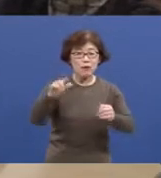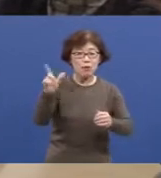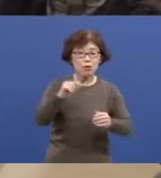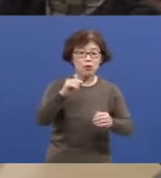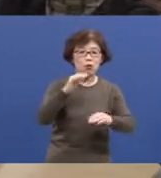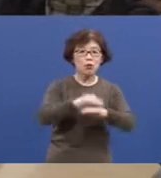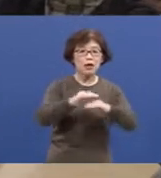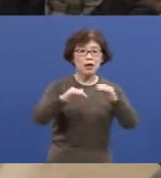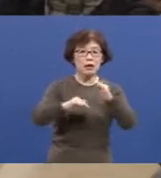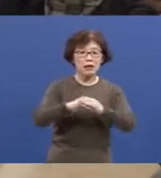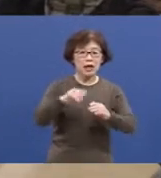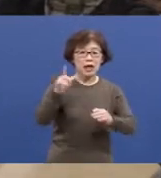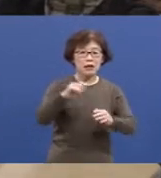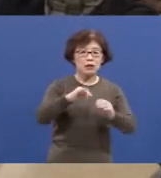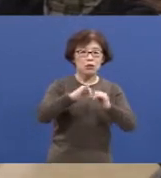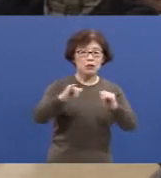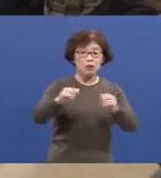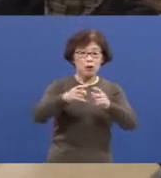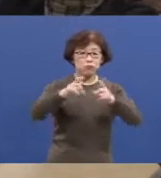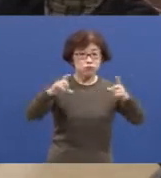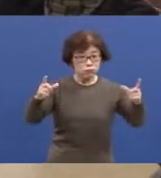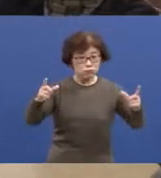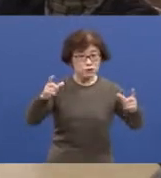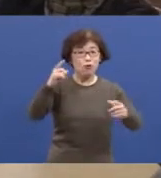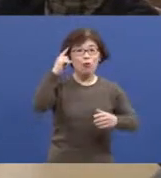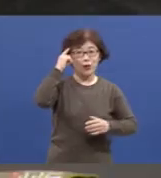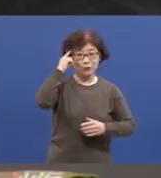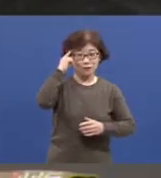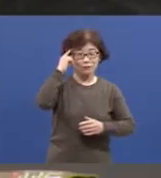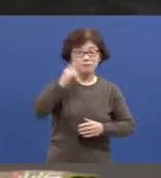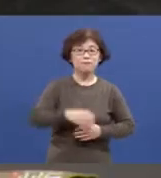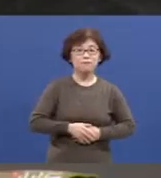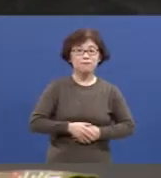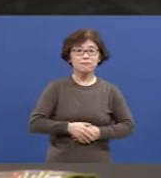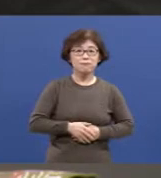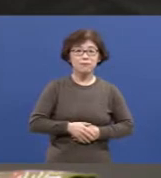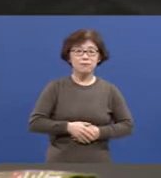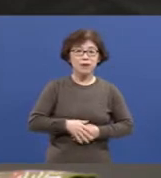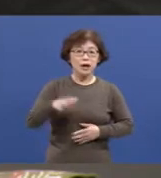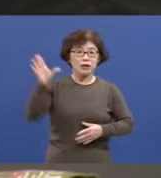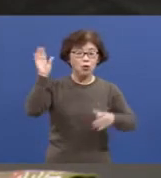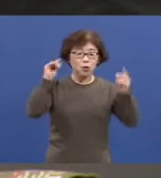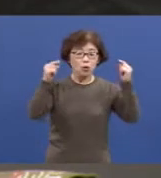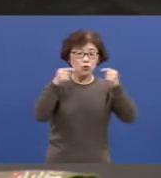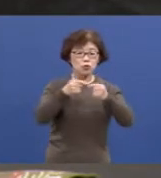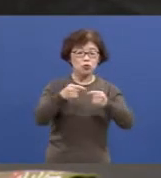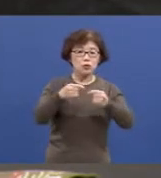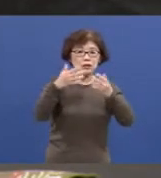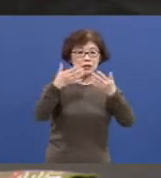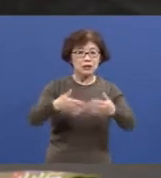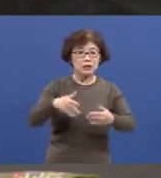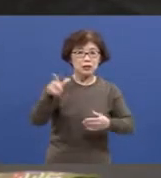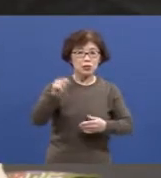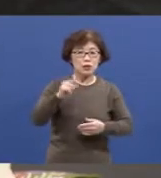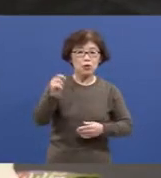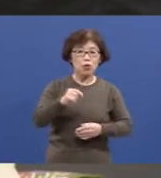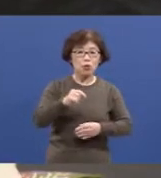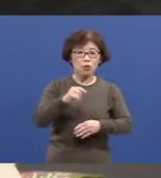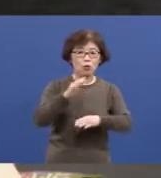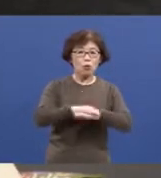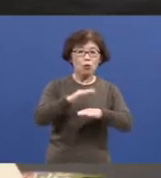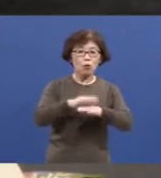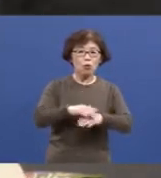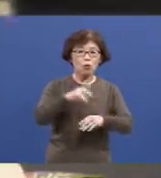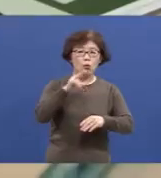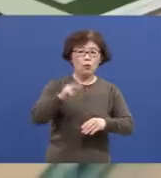用する方がさらに増えていくのかなと思います。 そこで情報通信機器の使い方を理解したいと思われ